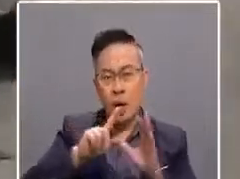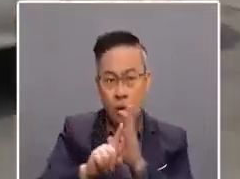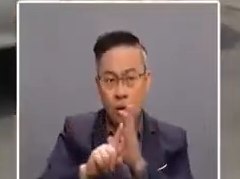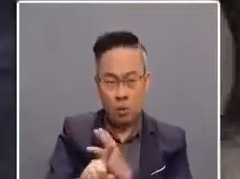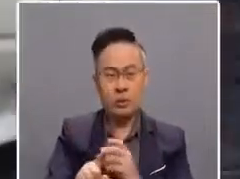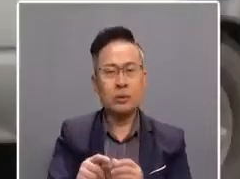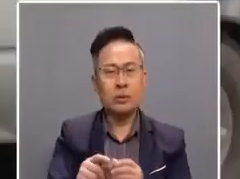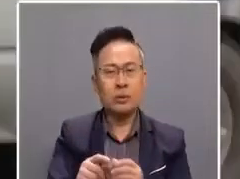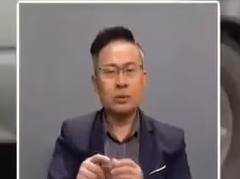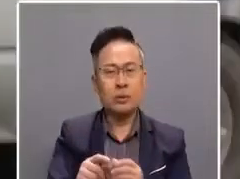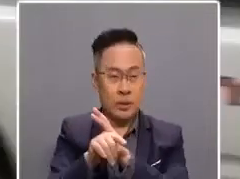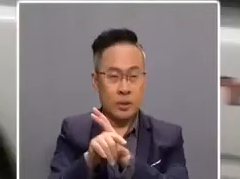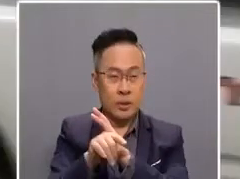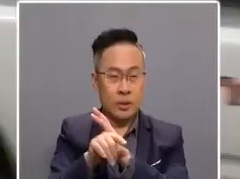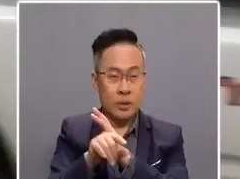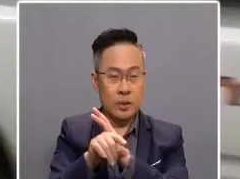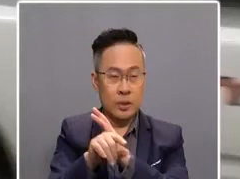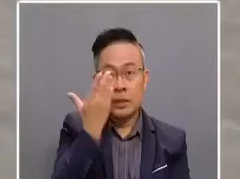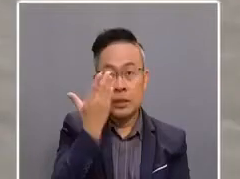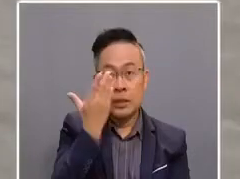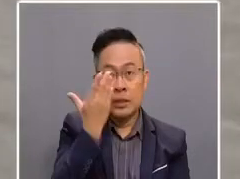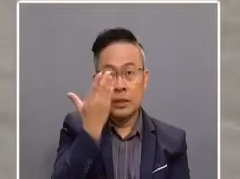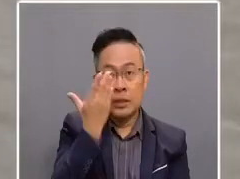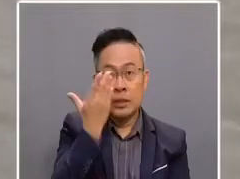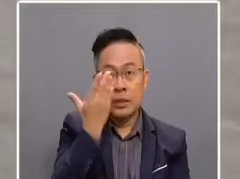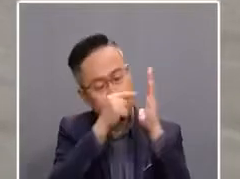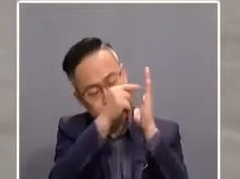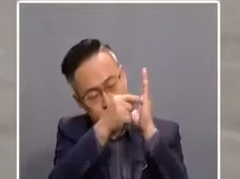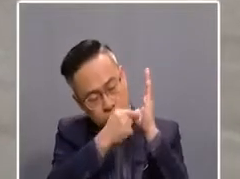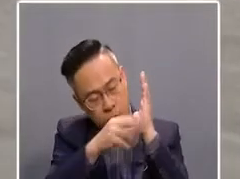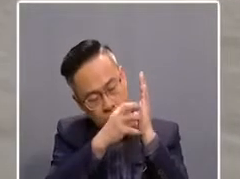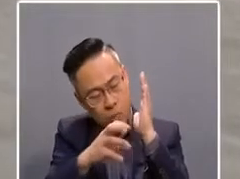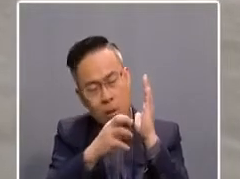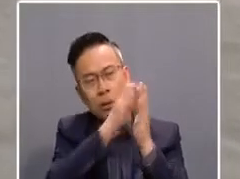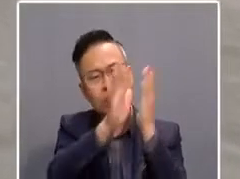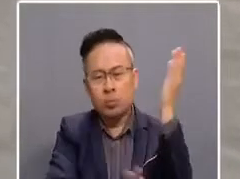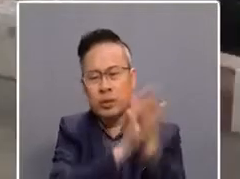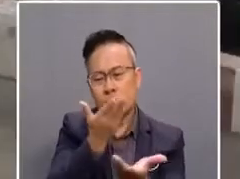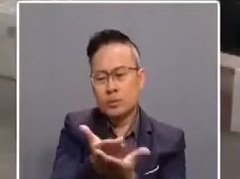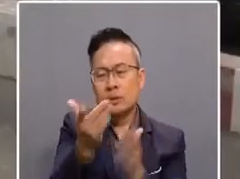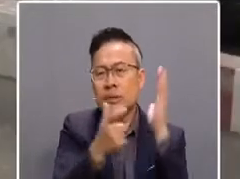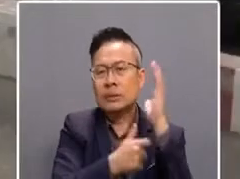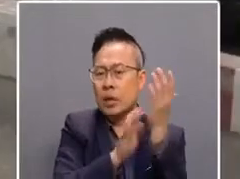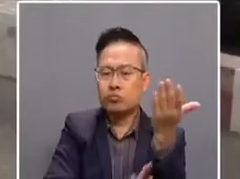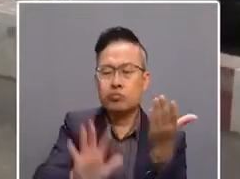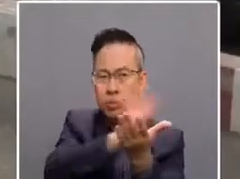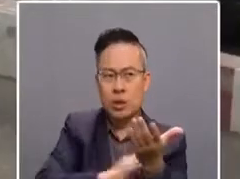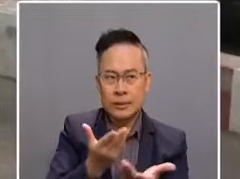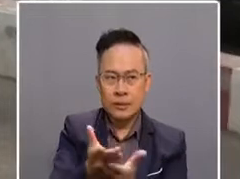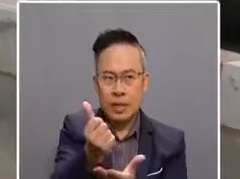ให้จังหวัดนั้นเนี่ยราคาเพิ่มขึ้นทันที ท่านประธานใหญ่ขนาดนั้น ก็จริงๆมันก็ไม่ได้ให